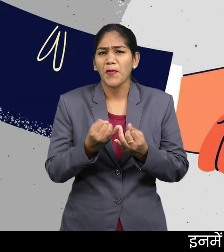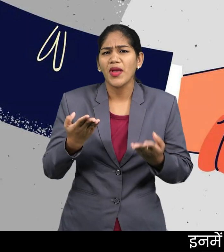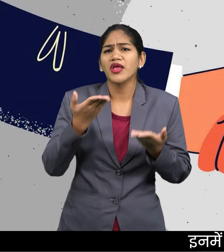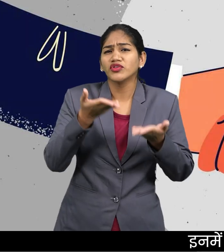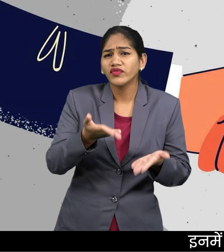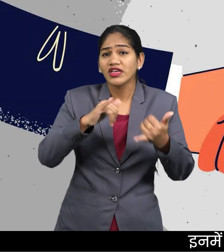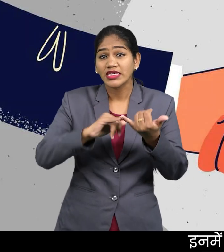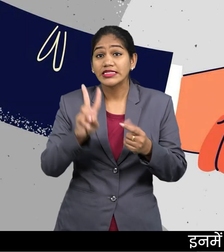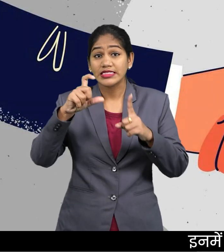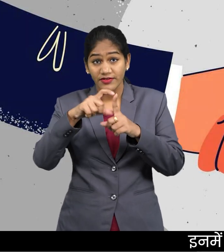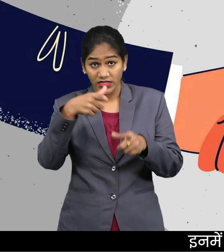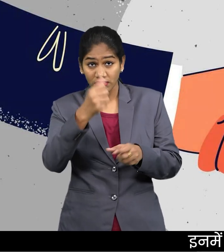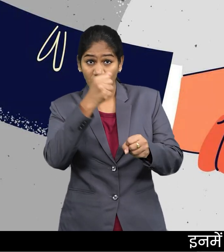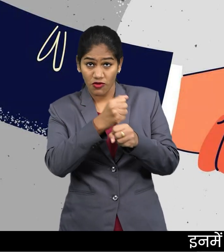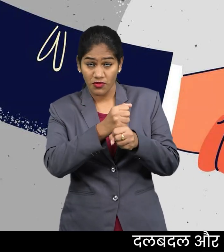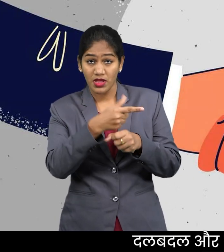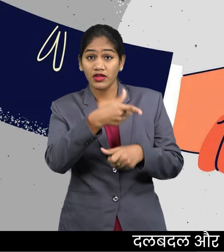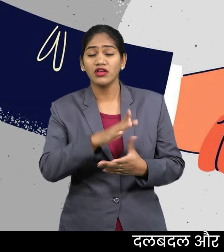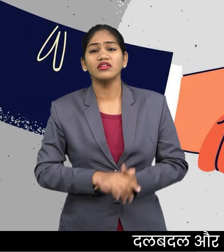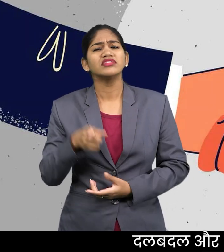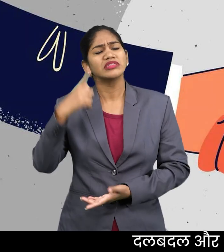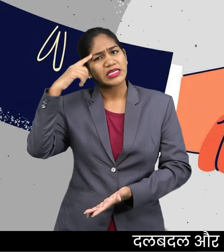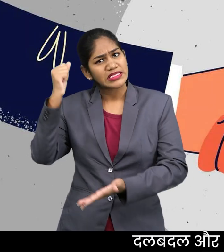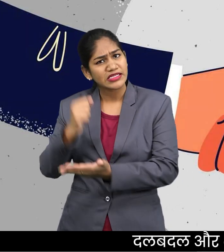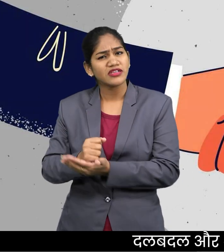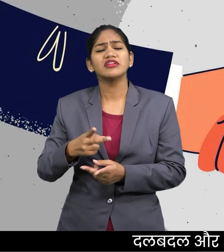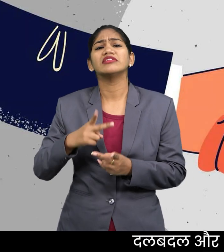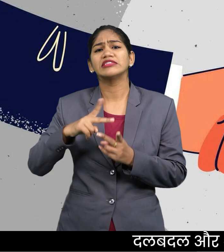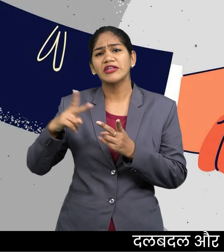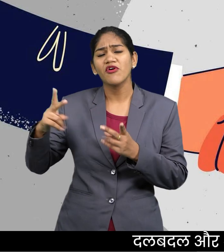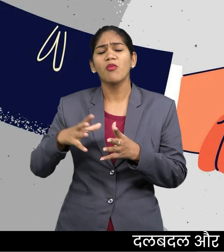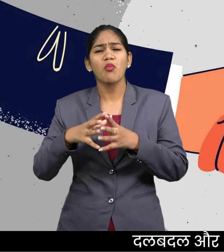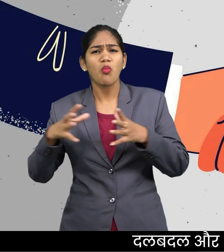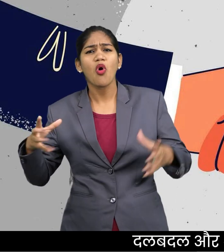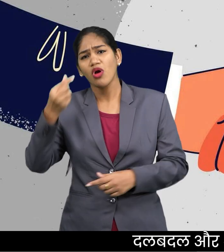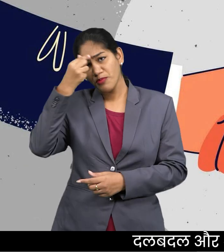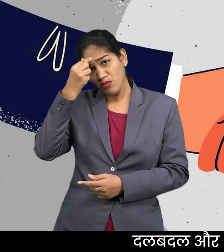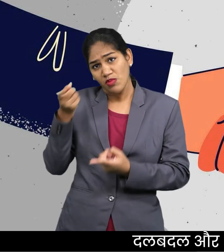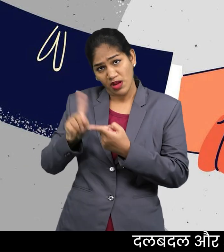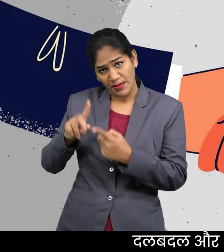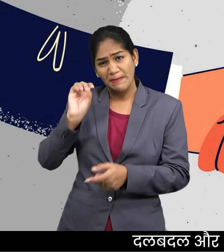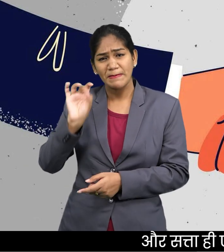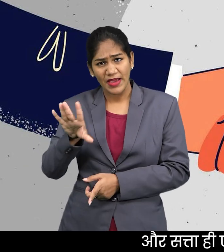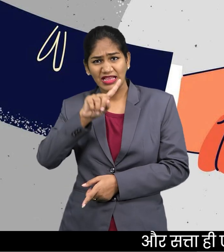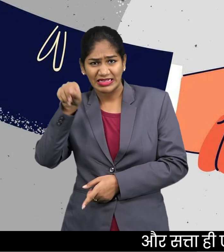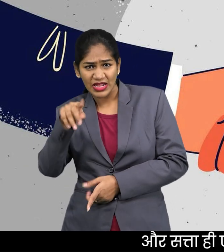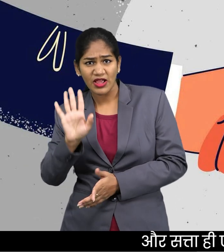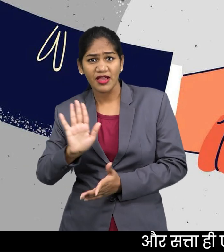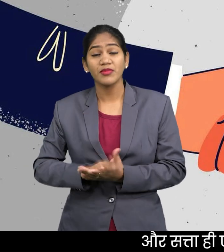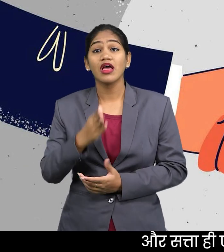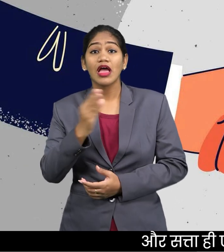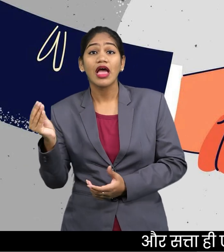इनमें से कई एसवीडी सरकारों को दल बदल और भ्रष्टाचार द्वारा चिह्नित किया गया था